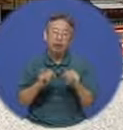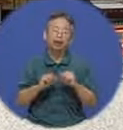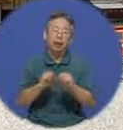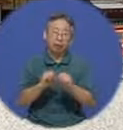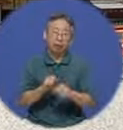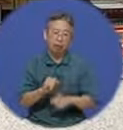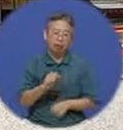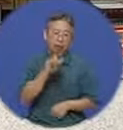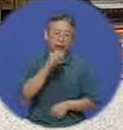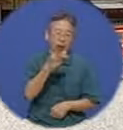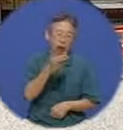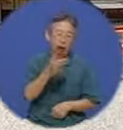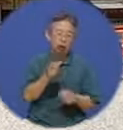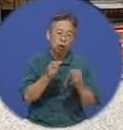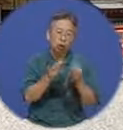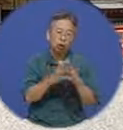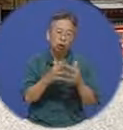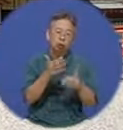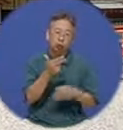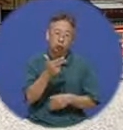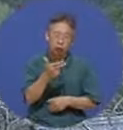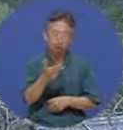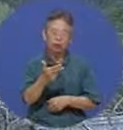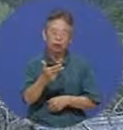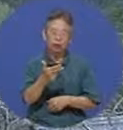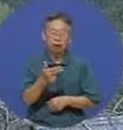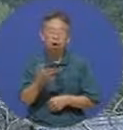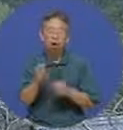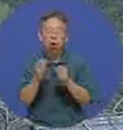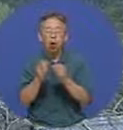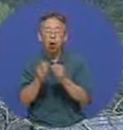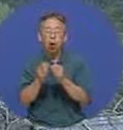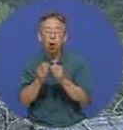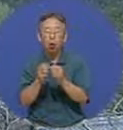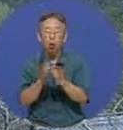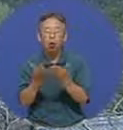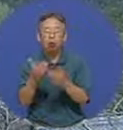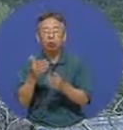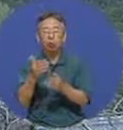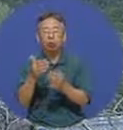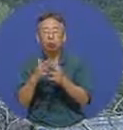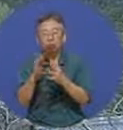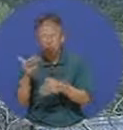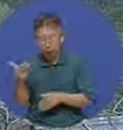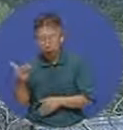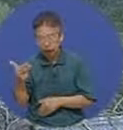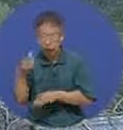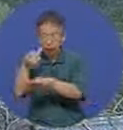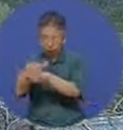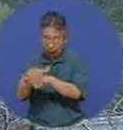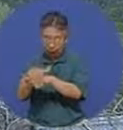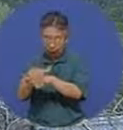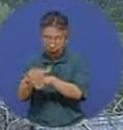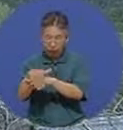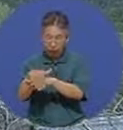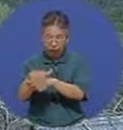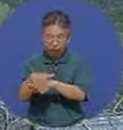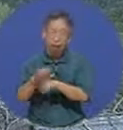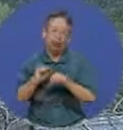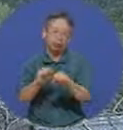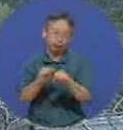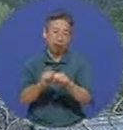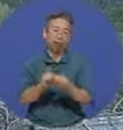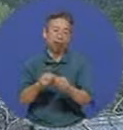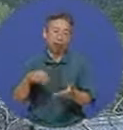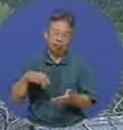宮町、新宮市、那智勝浦町で特別体験メニューによる熊野三山周辺の散策体験イベ